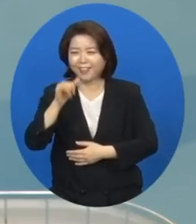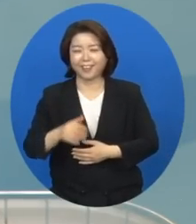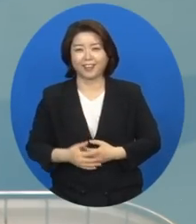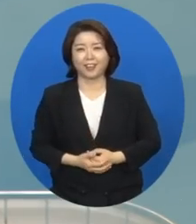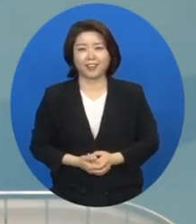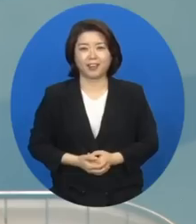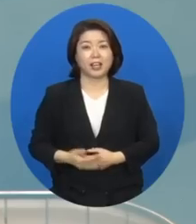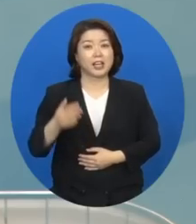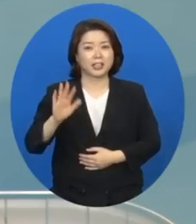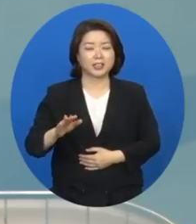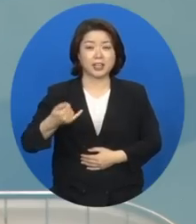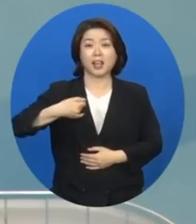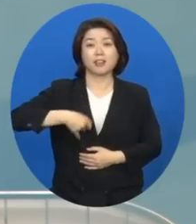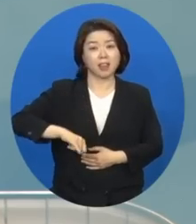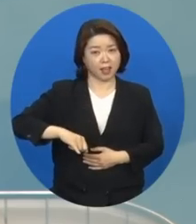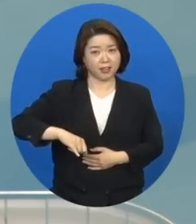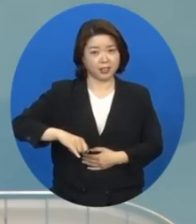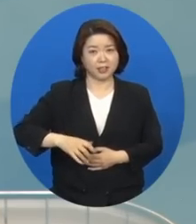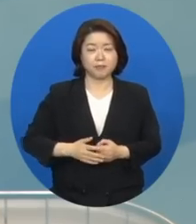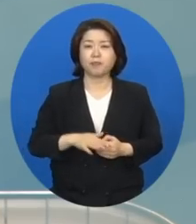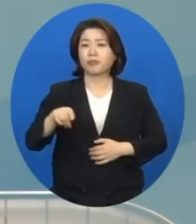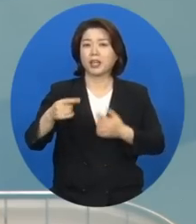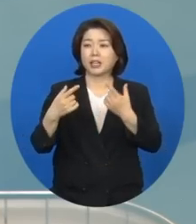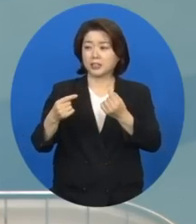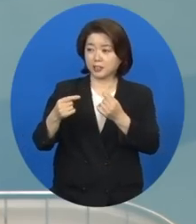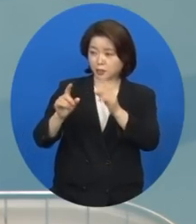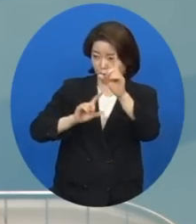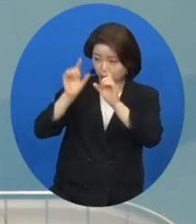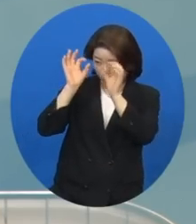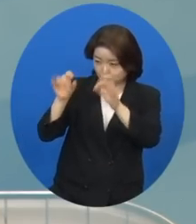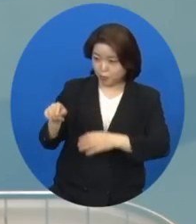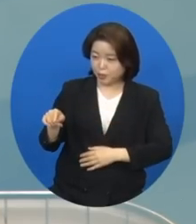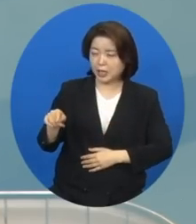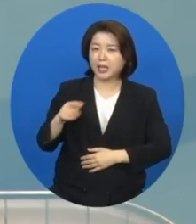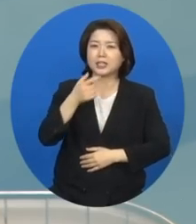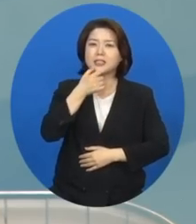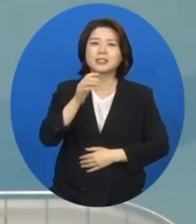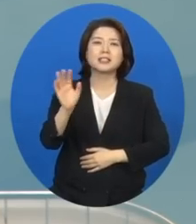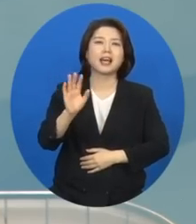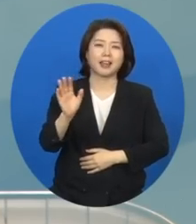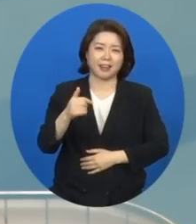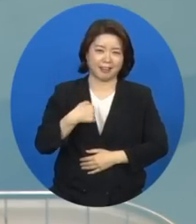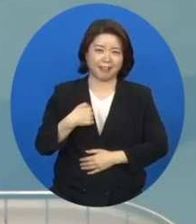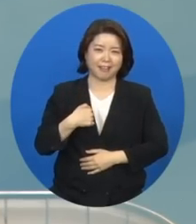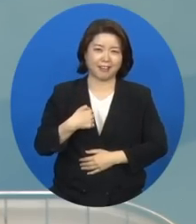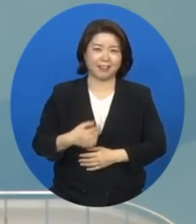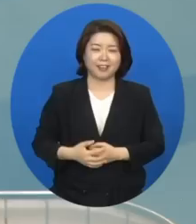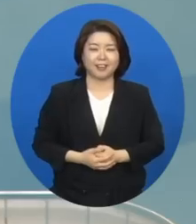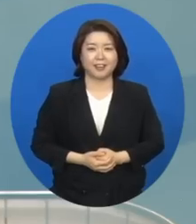근데요, 딸이 그러는 것이 싫지가 않더라고요.